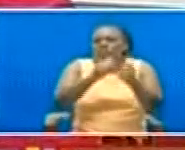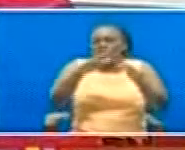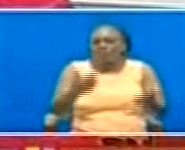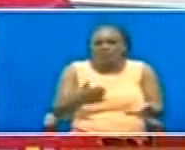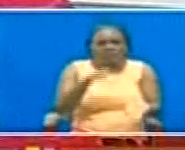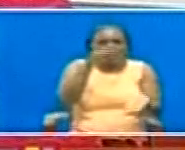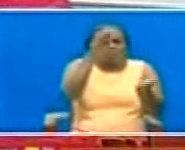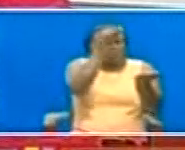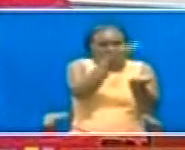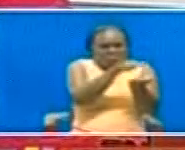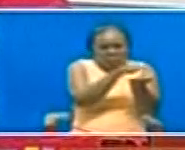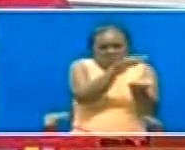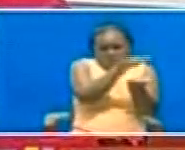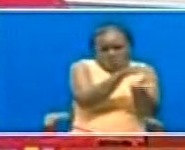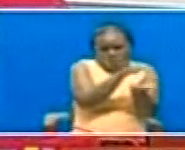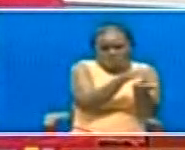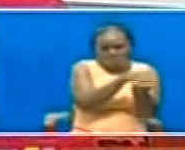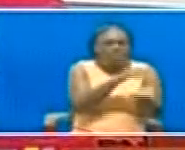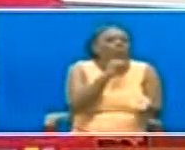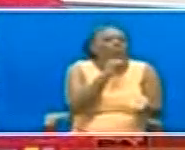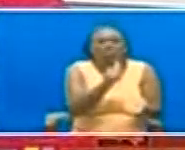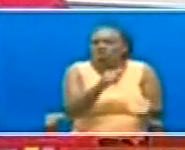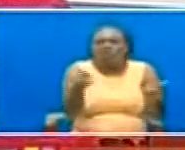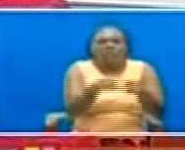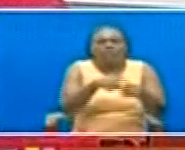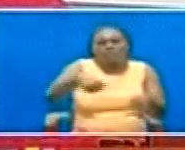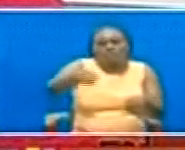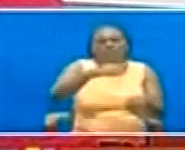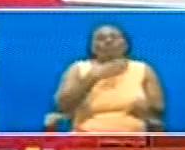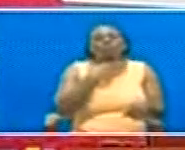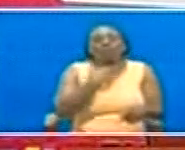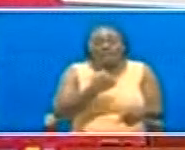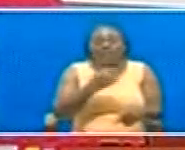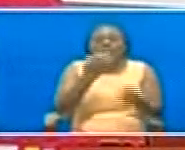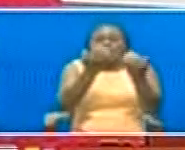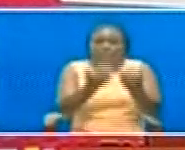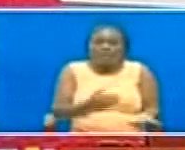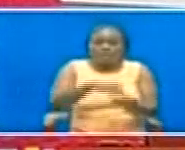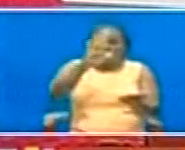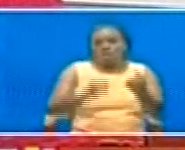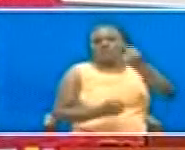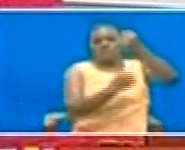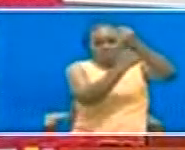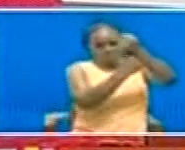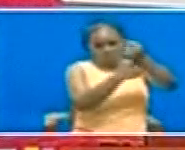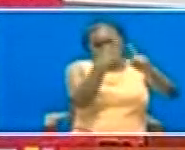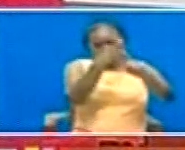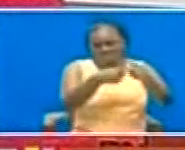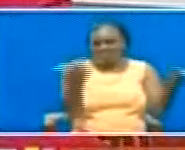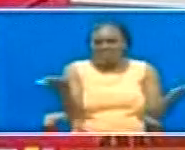bado iko chini. Haiko ile kiwango tunataka ikue. Tunahitaji more exposure na pia more support kutoka